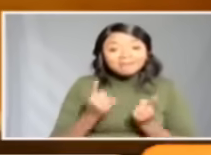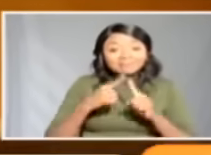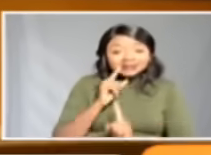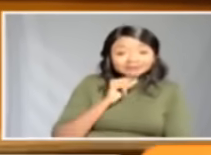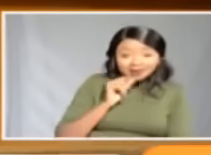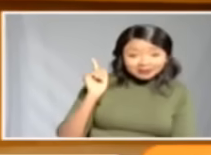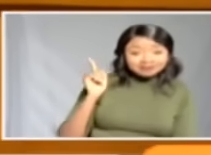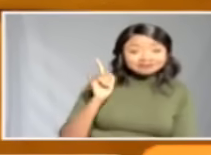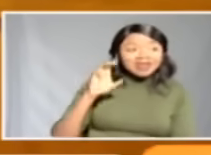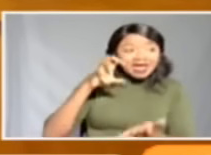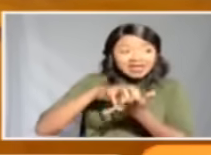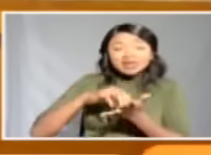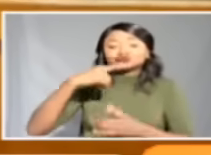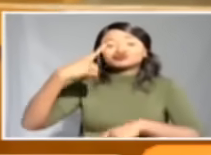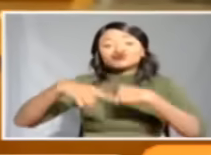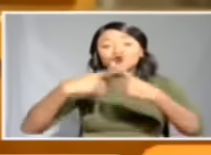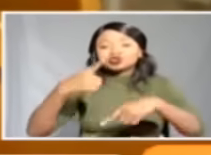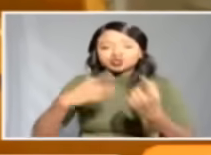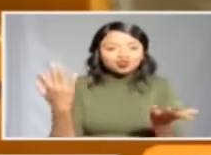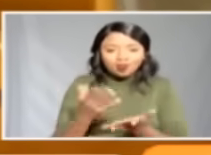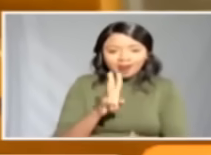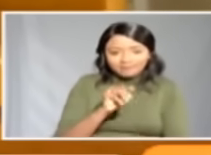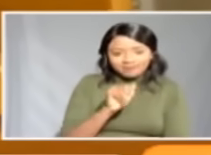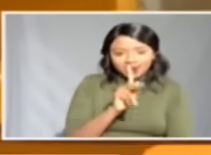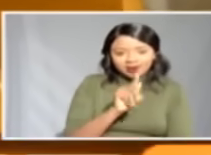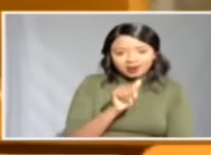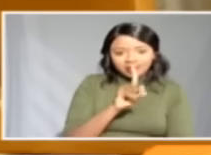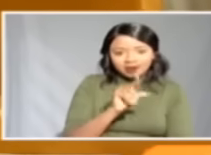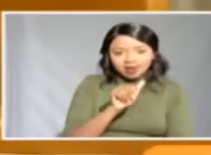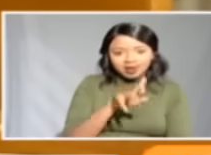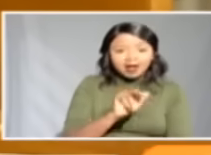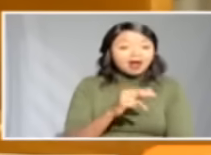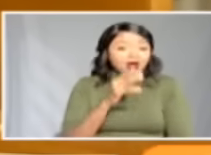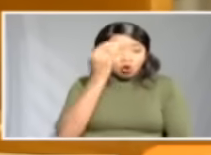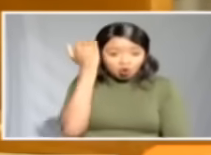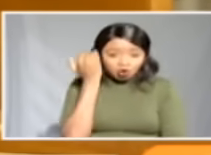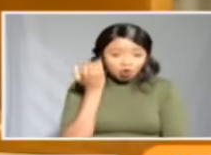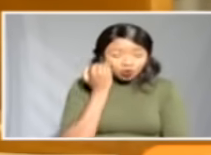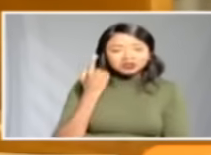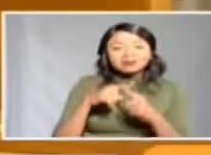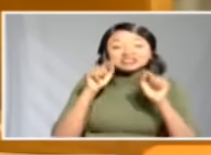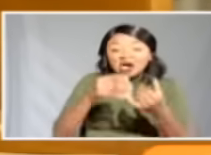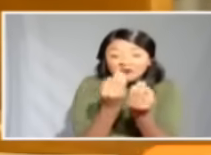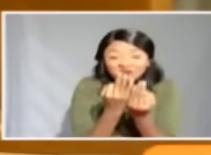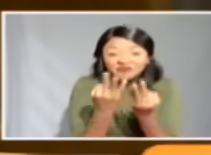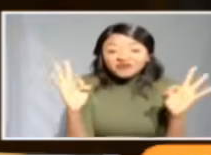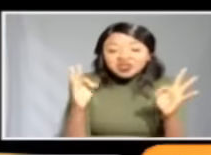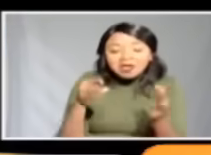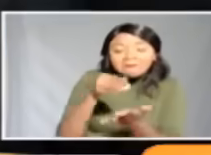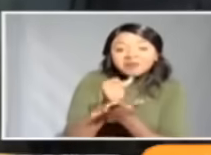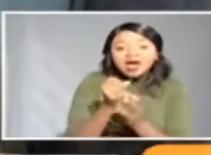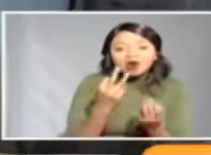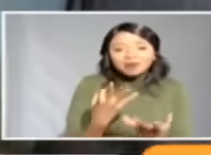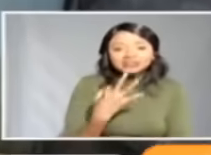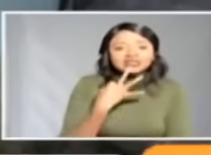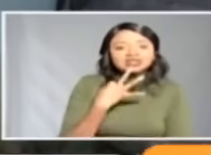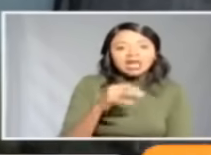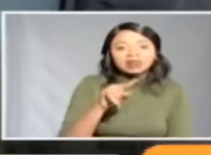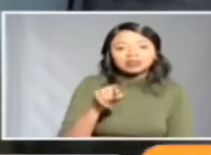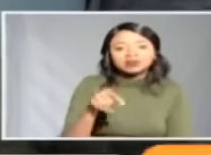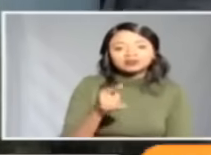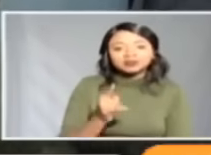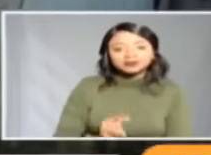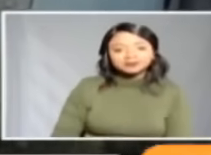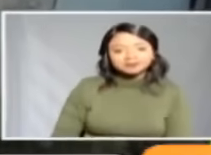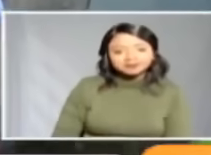yake imeendelea katika mahakama ya Makadara na yuko nje sasa baada ya kulipa bodi ya shilingi 300.